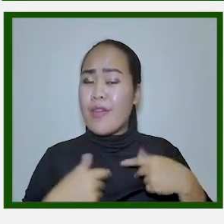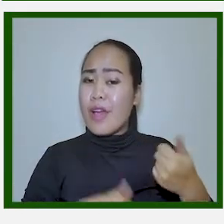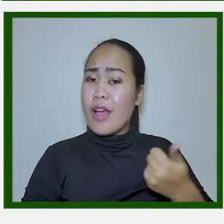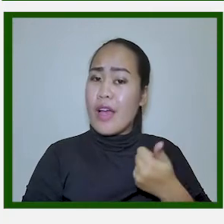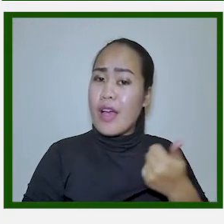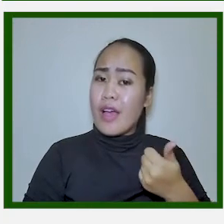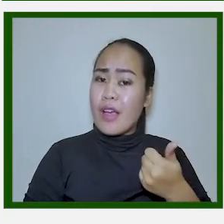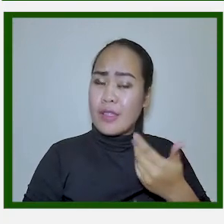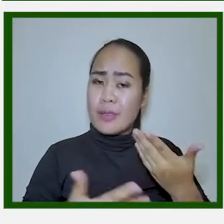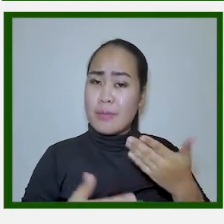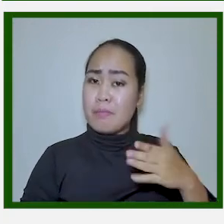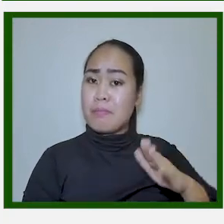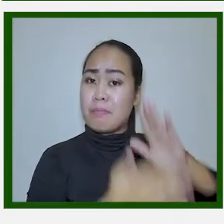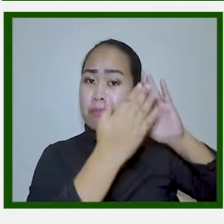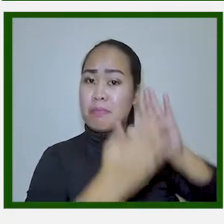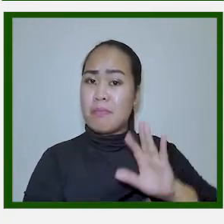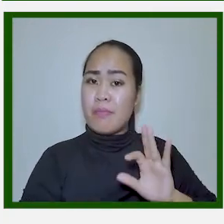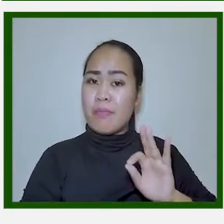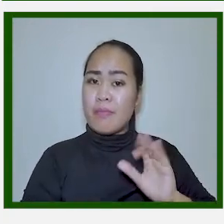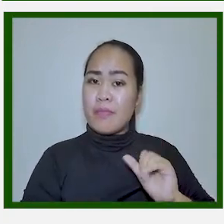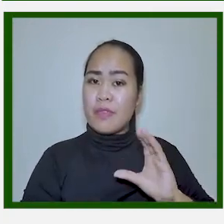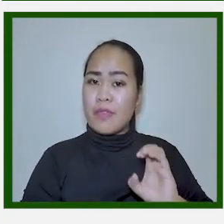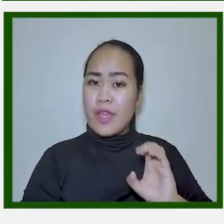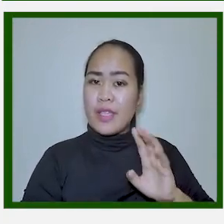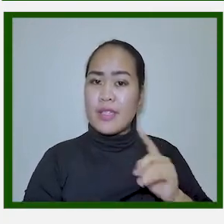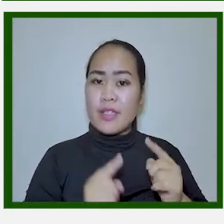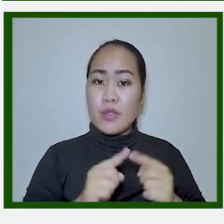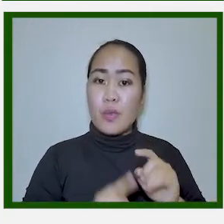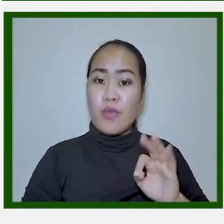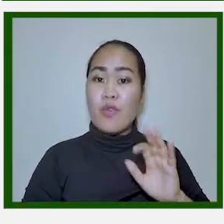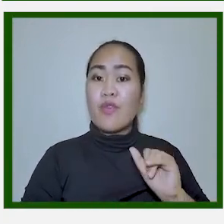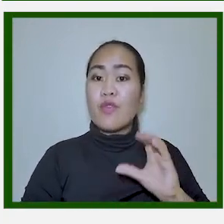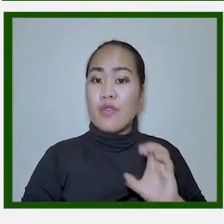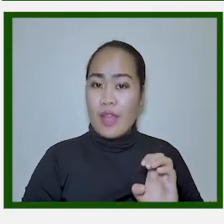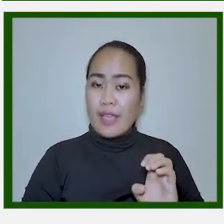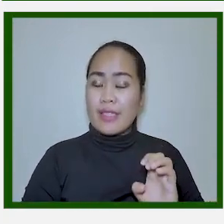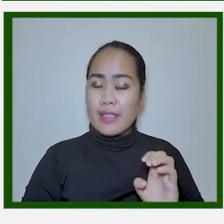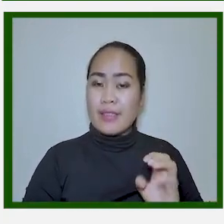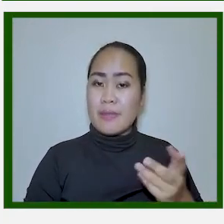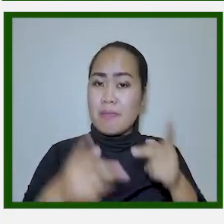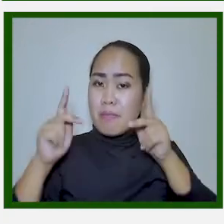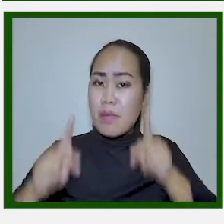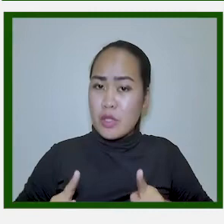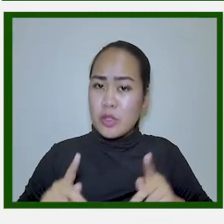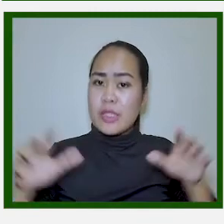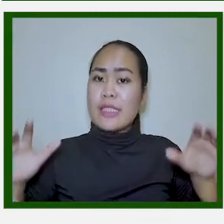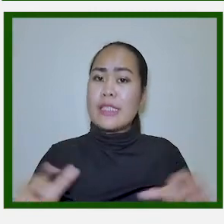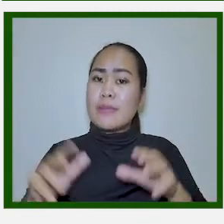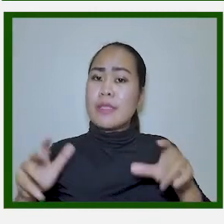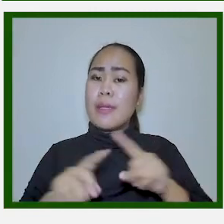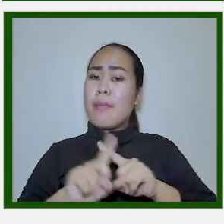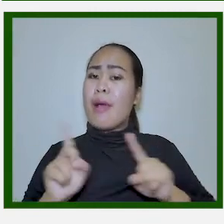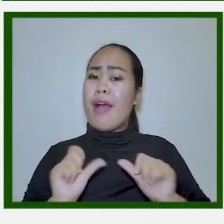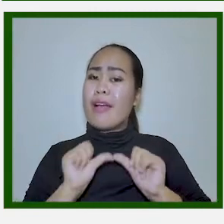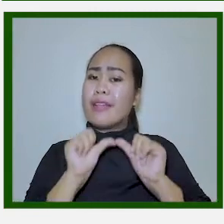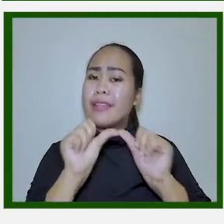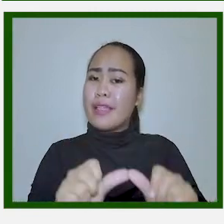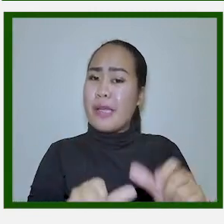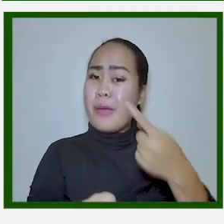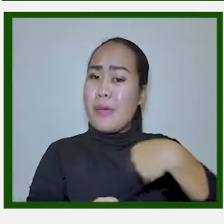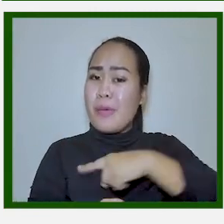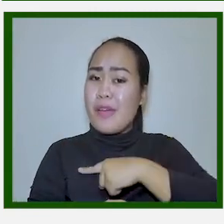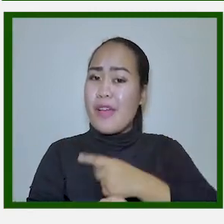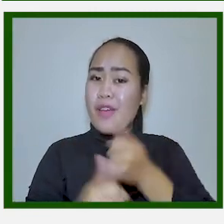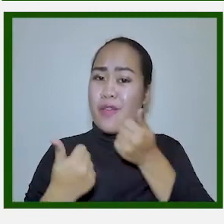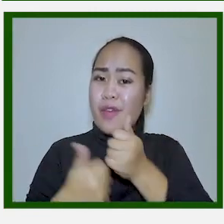very compliant po tayo, no, sa mga health and safety protocols, pero mas marami pa rin po tayo